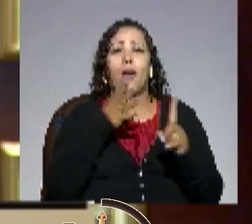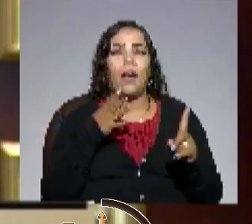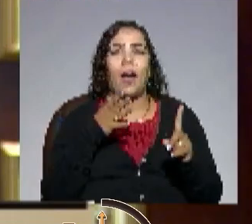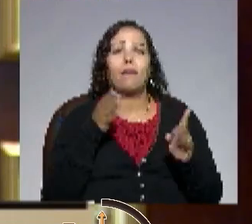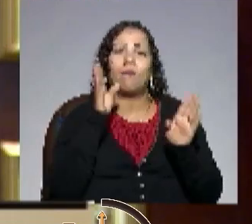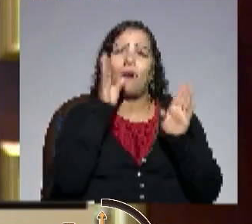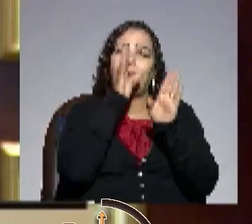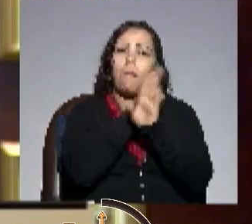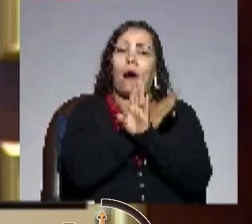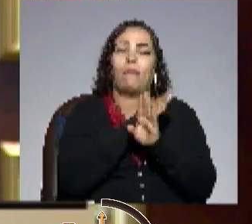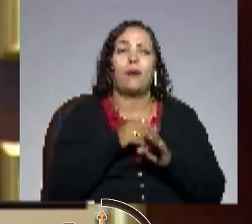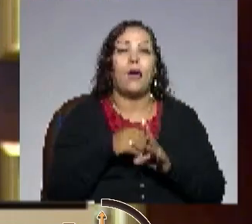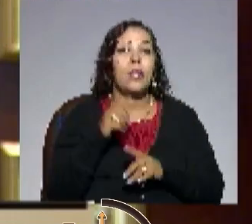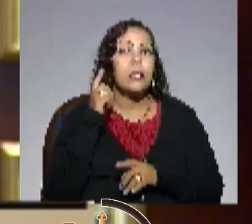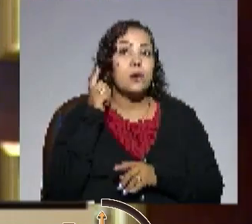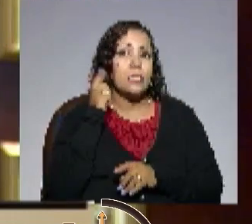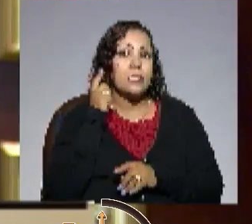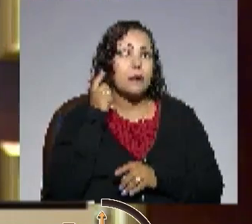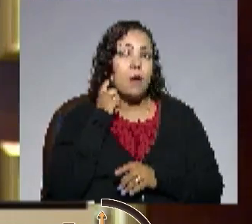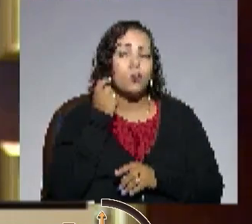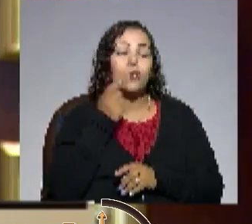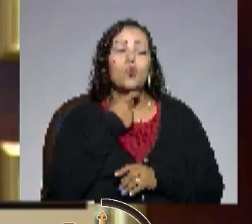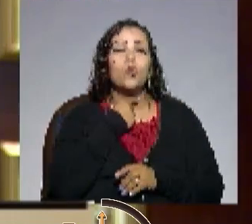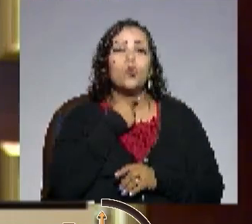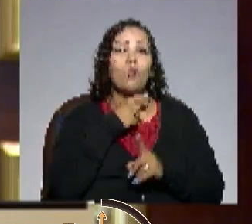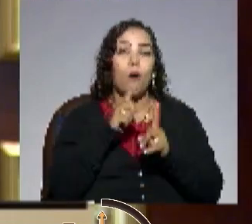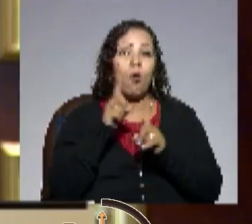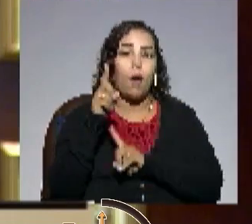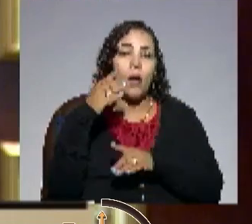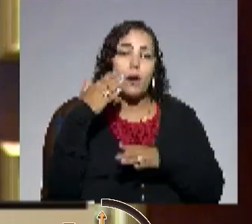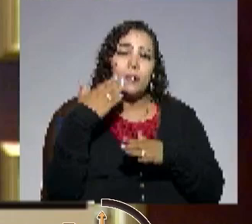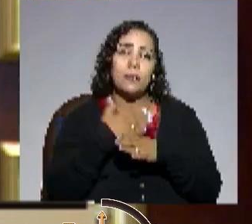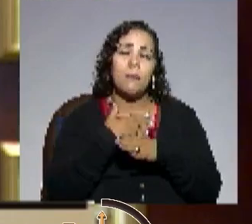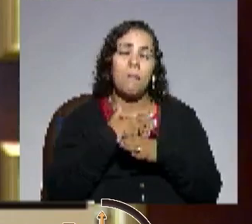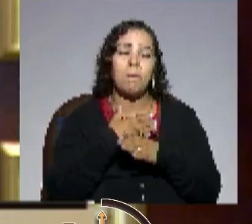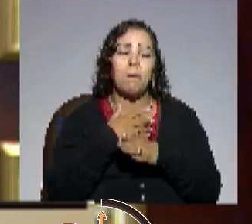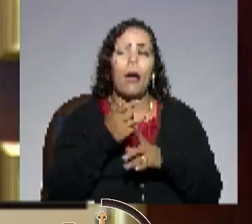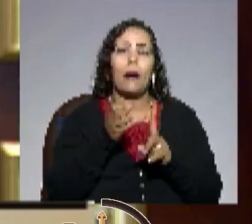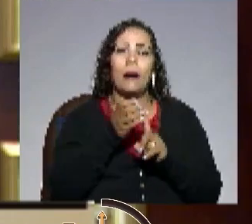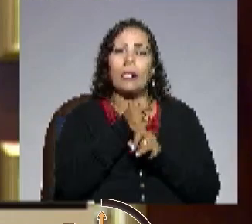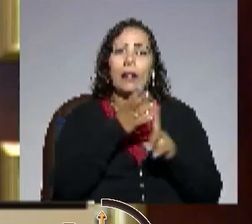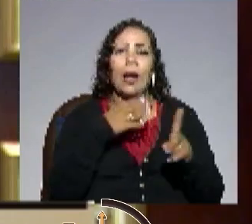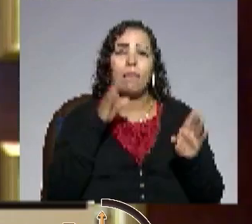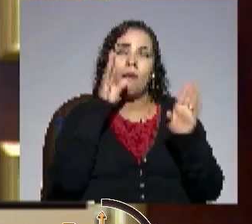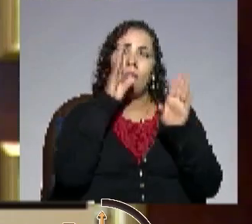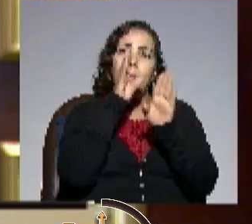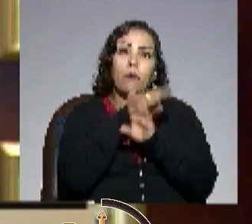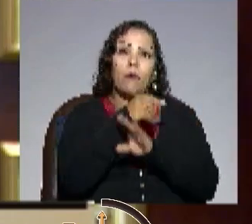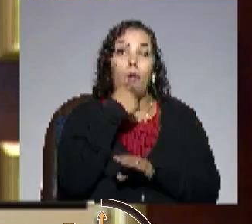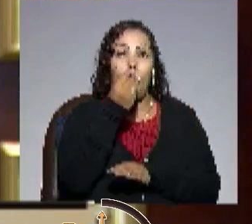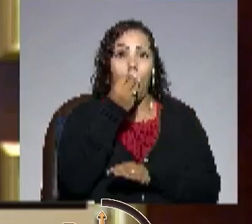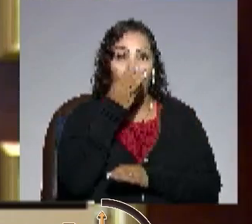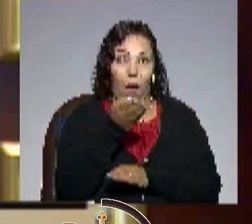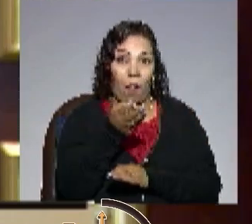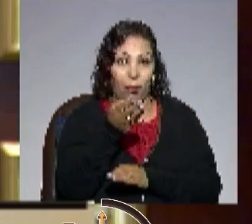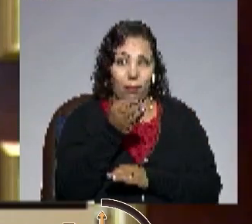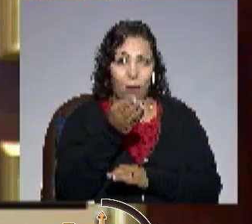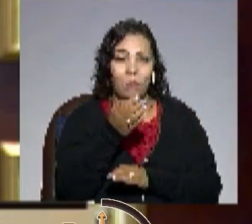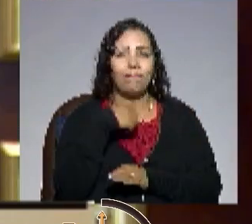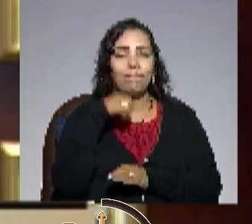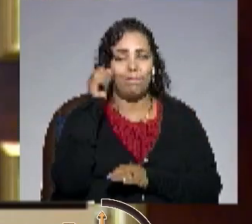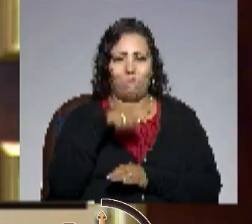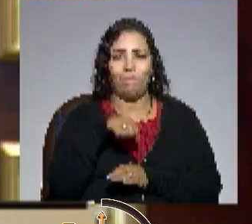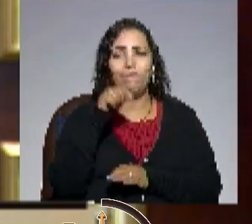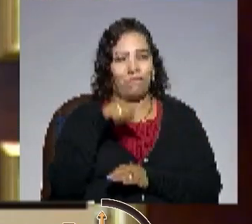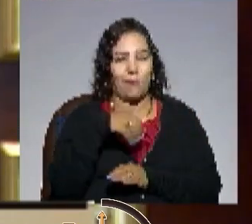فاختبئ سمعت صوتك فخشيت لاني عريان فاخت بقت قال له اكلت ادم قال له